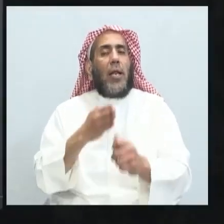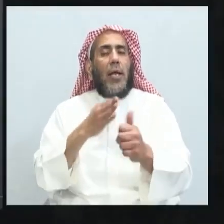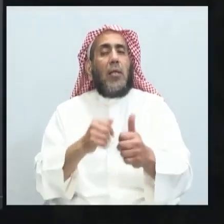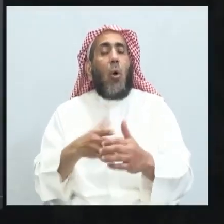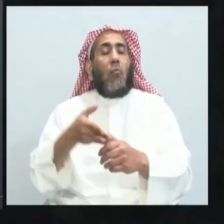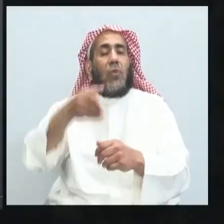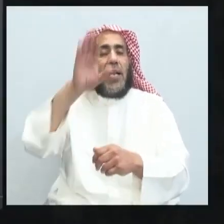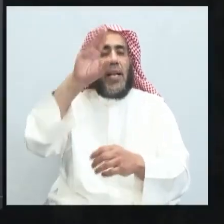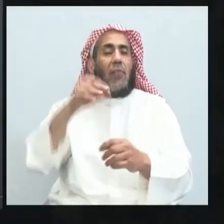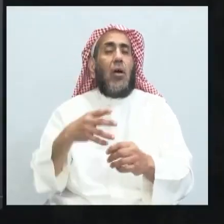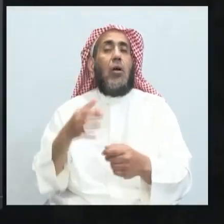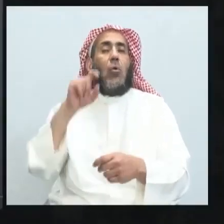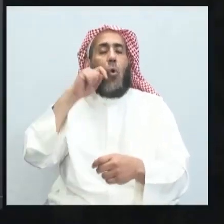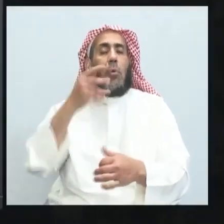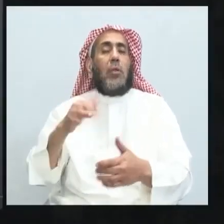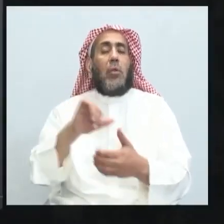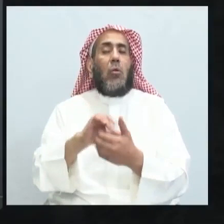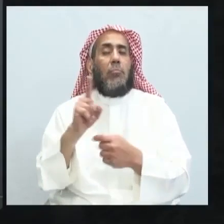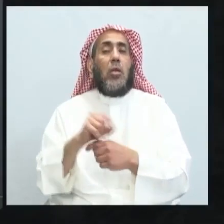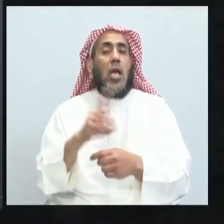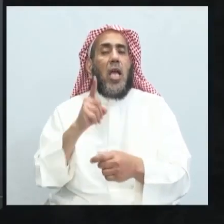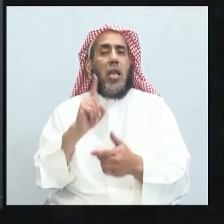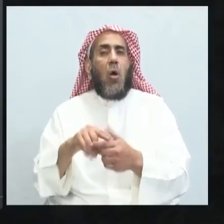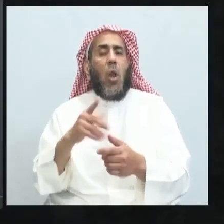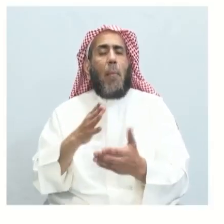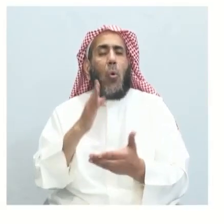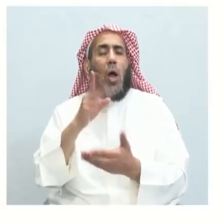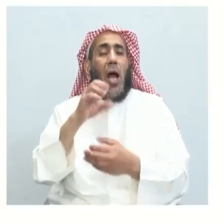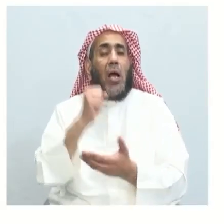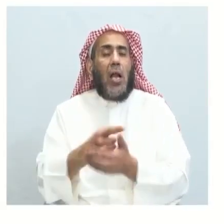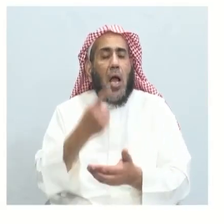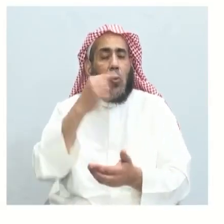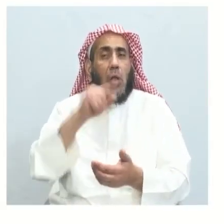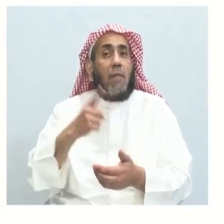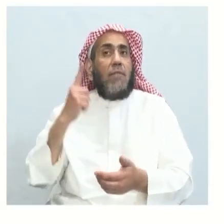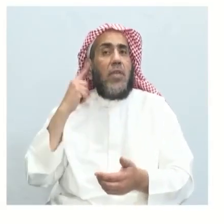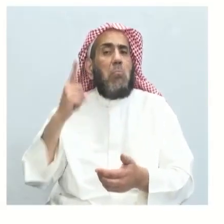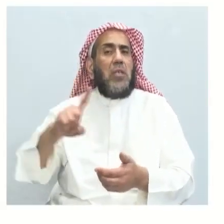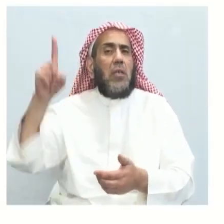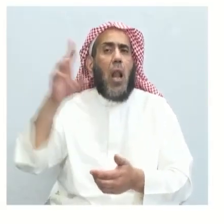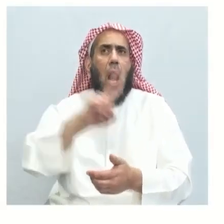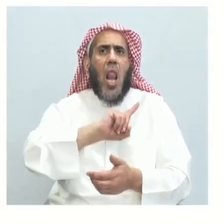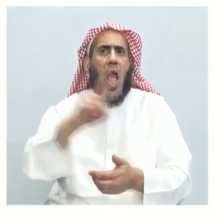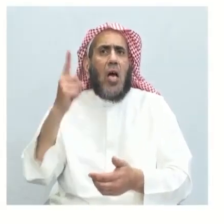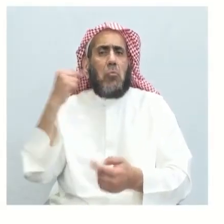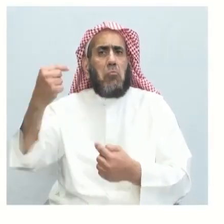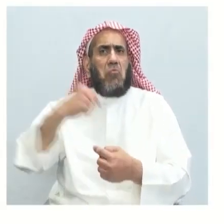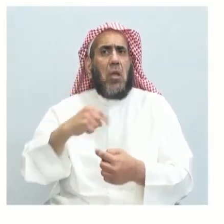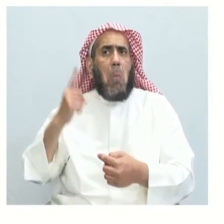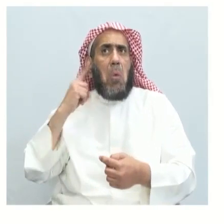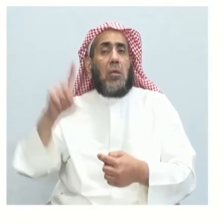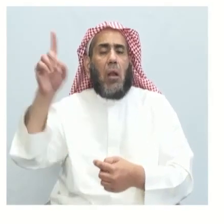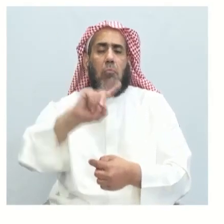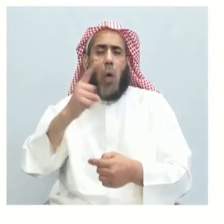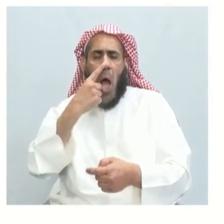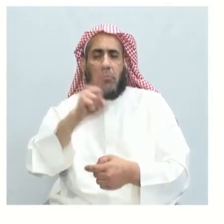الخلافه خلافه عمر رضي الله عنه فقال انه لم يبلغ حق ذي حق ان يطاع في معصيه الله البدايه لا تطيعون ان امرتكم كما